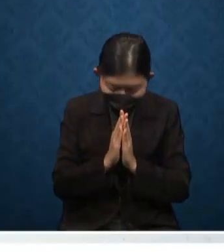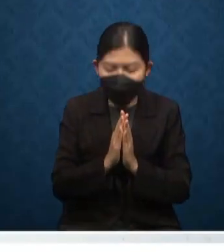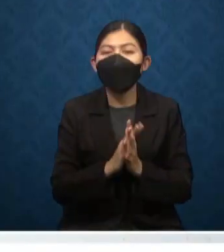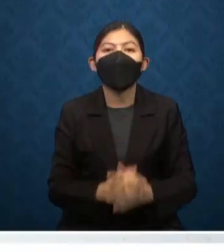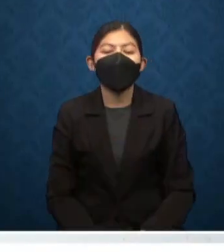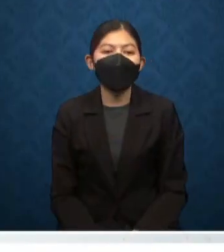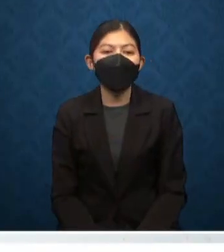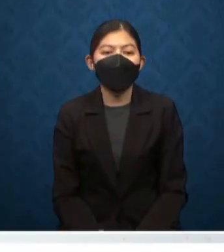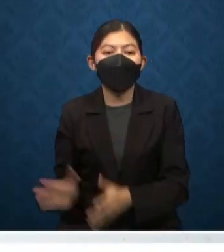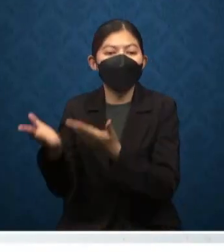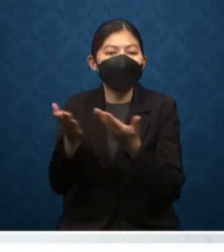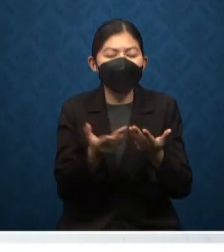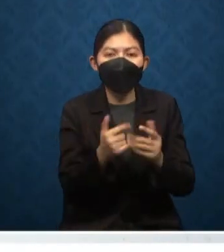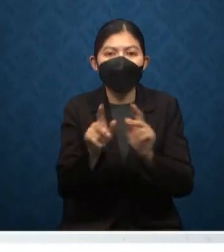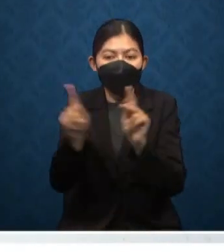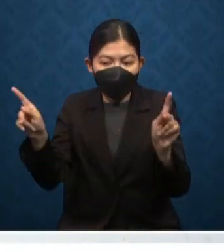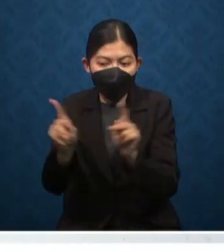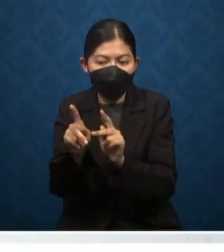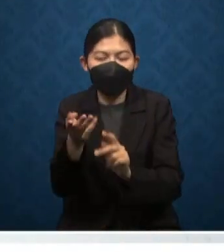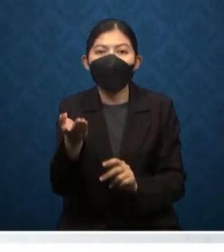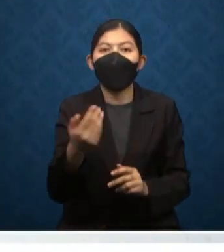ขอบคุณครับเชิญท่านกรรมาธิการครับ